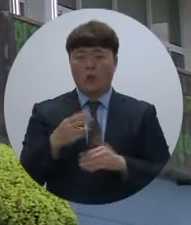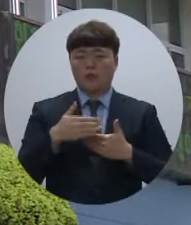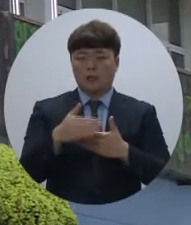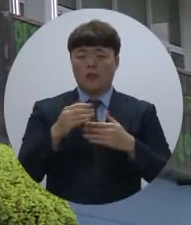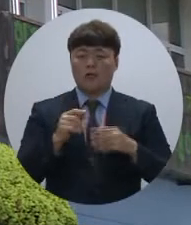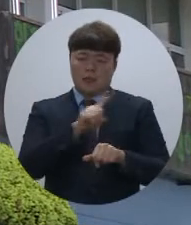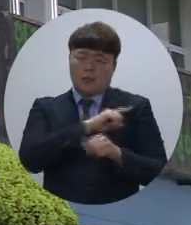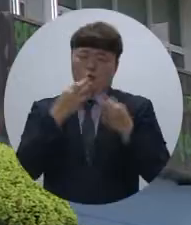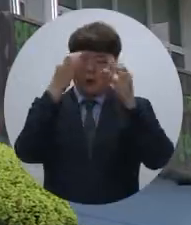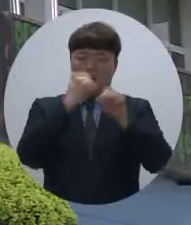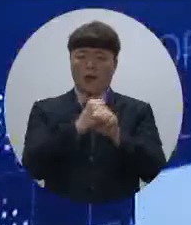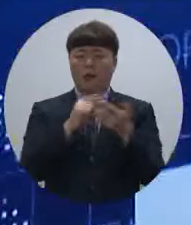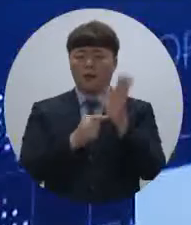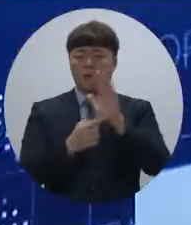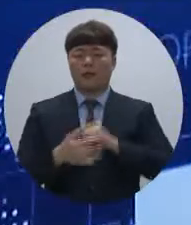다하겠다고 말했습니다.